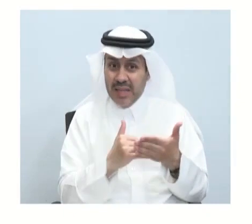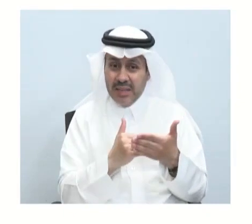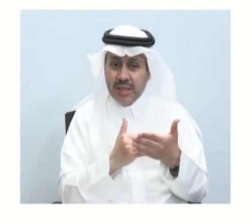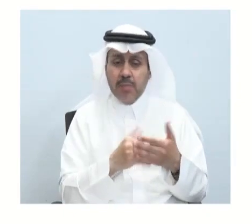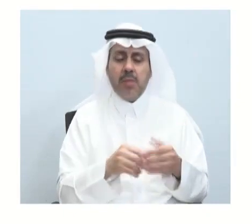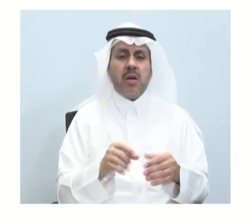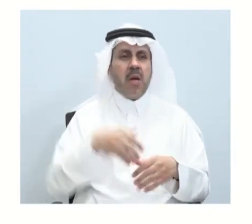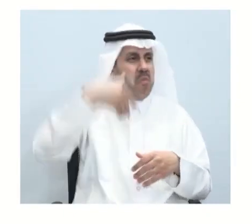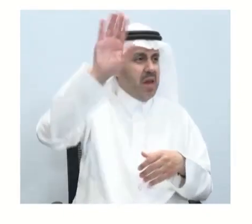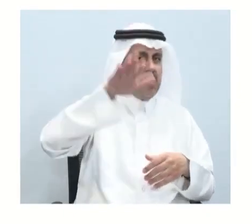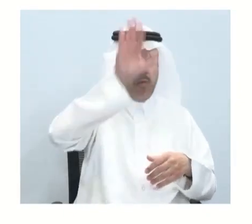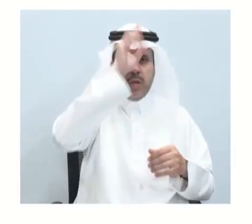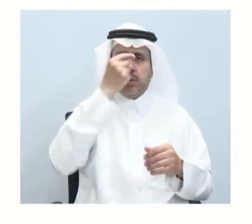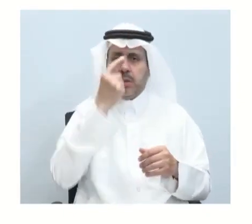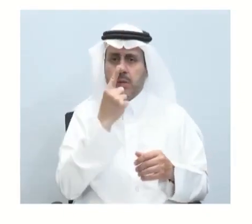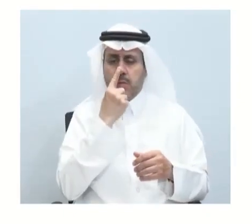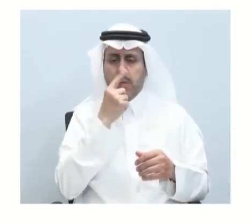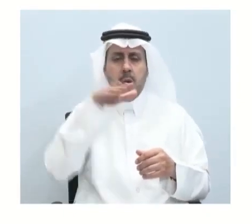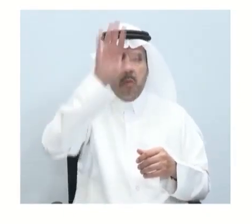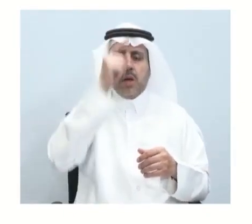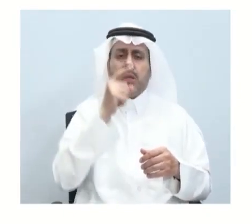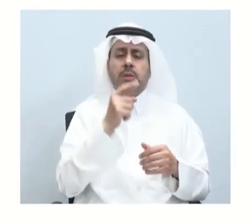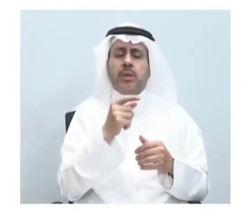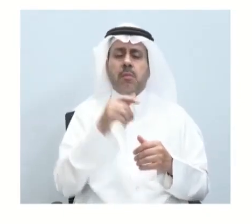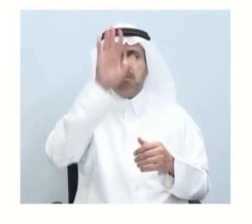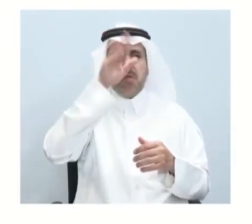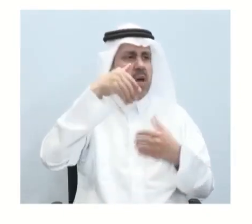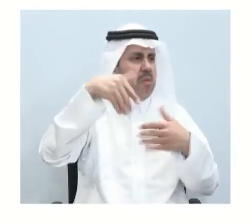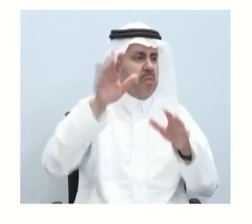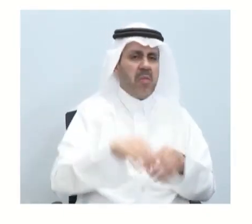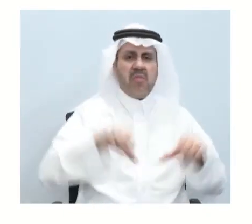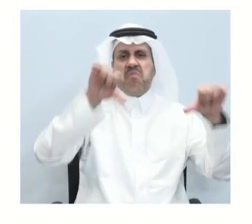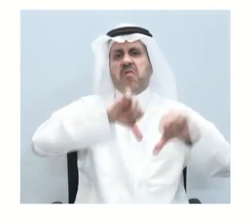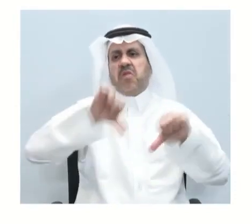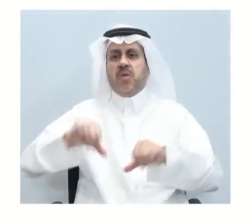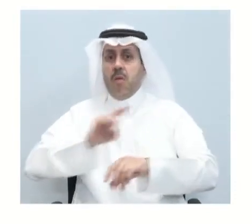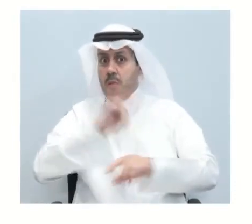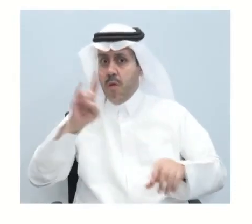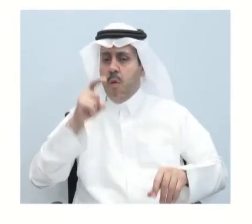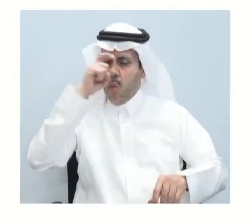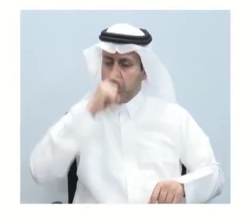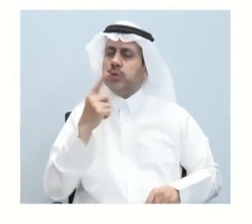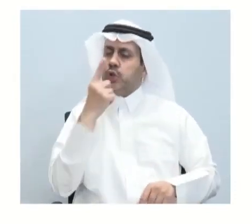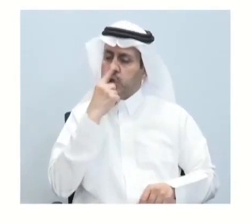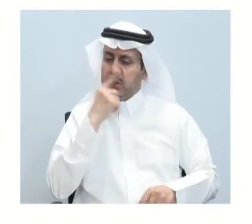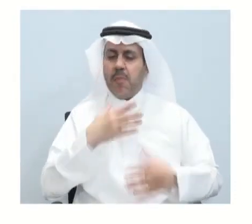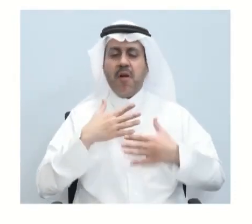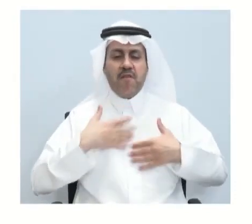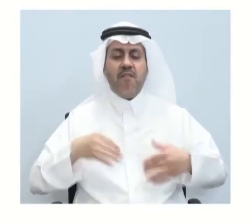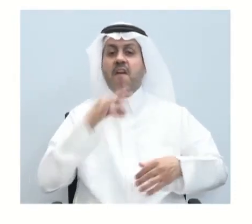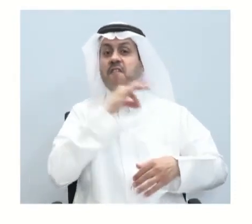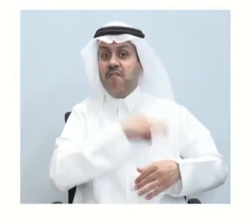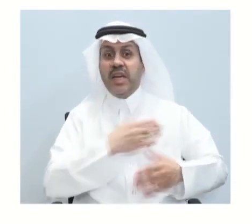الخروج على ولاه امر المسلمين واما الرابع فاجتهدوا اخواني واخواتي في ذكره من